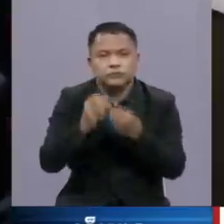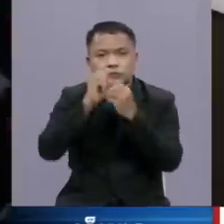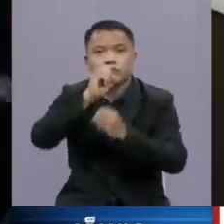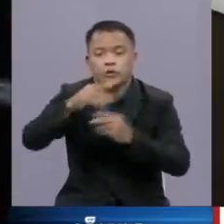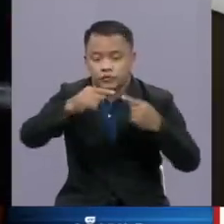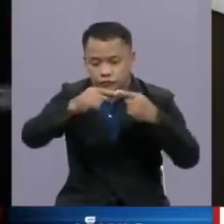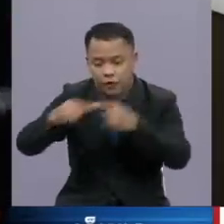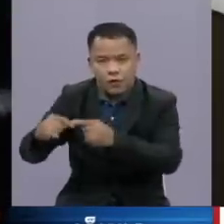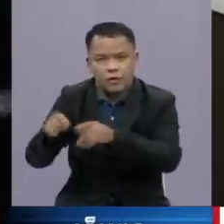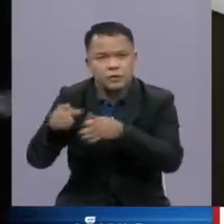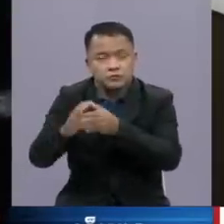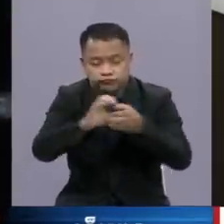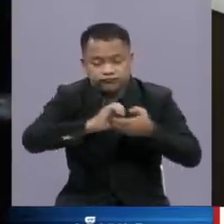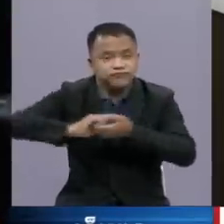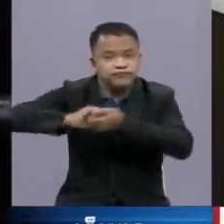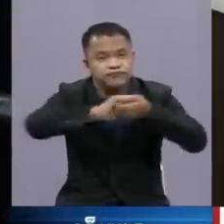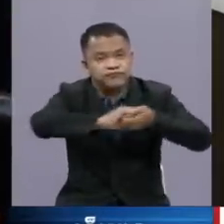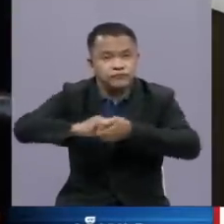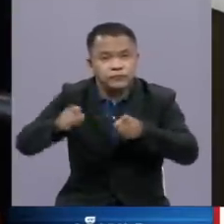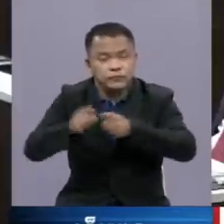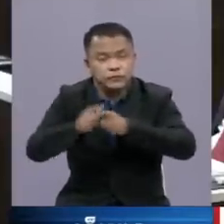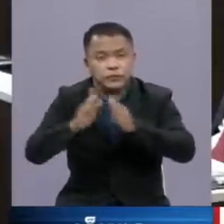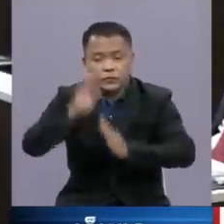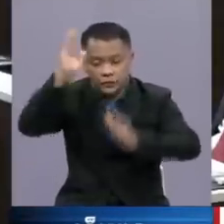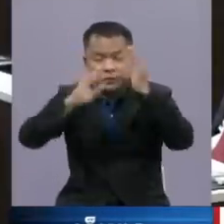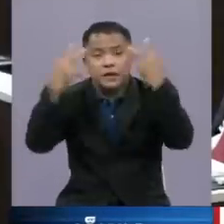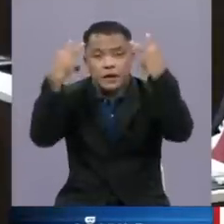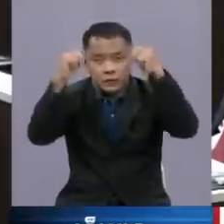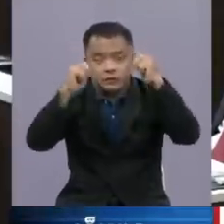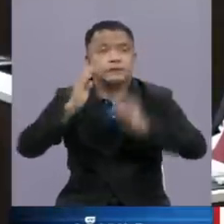าณกันต่อว่าจะเหนียวแน่นไปสู่ศึกในการโหวตเลือกนายกด้วยหรือไม่ ใช่ครับ